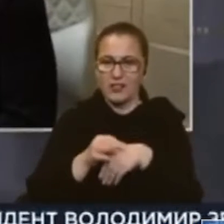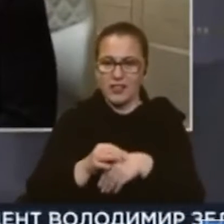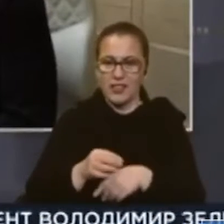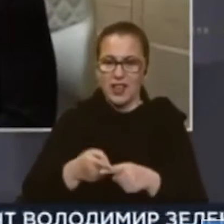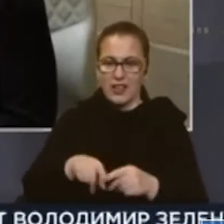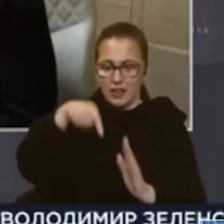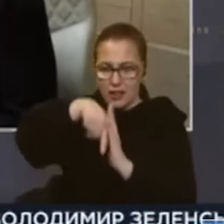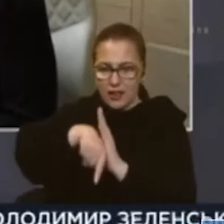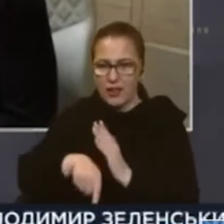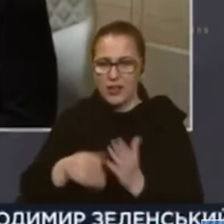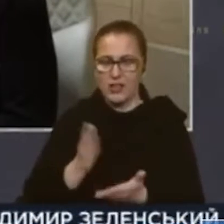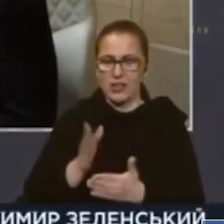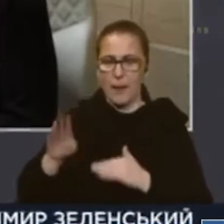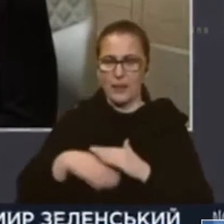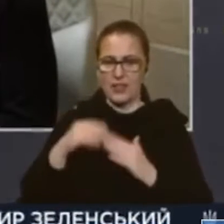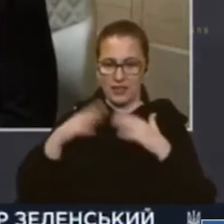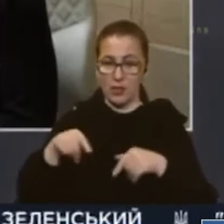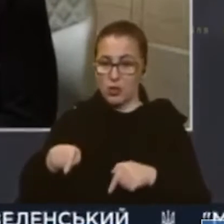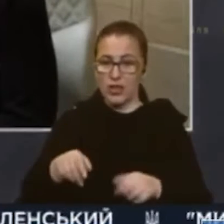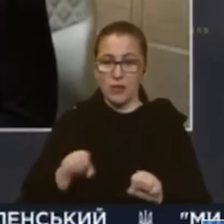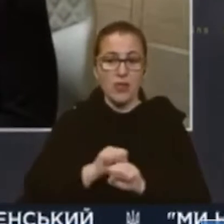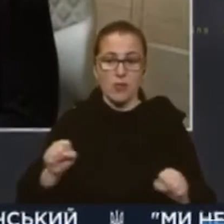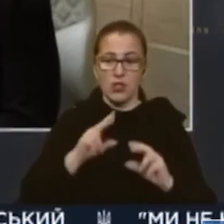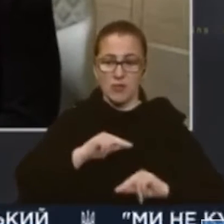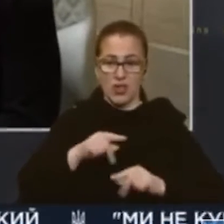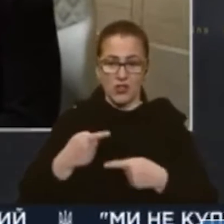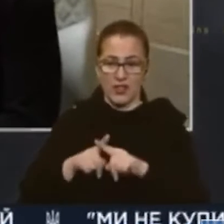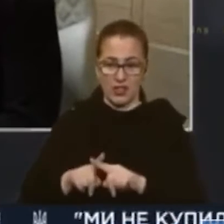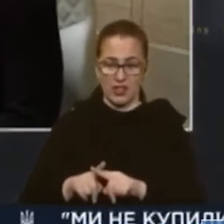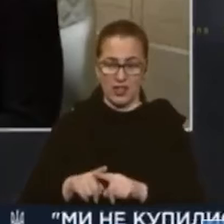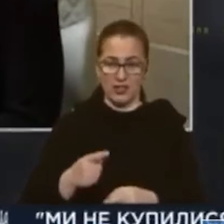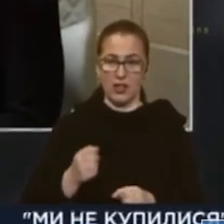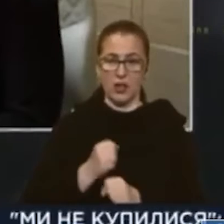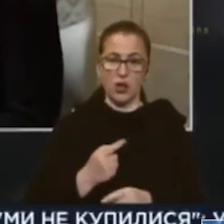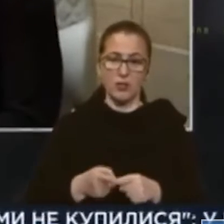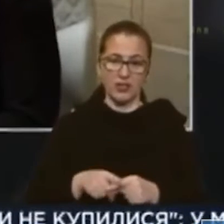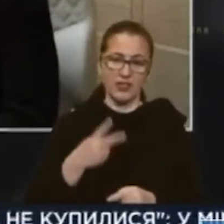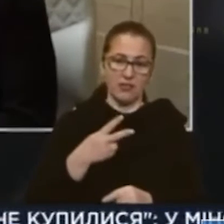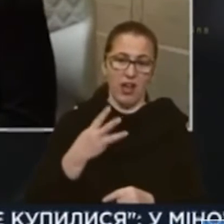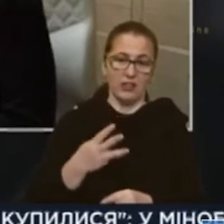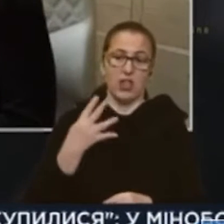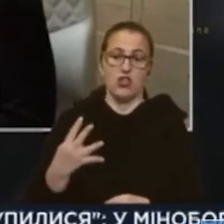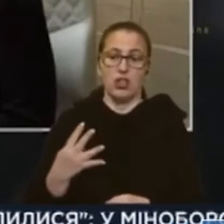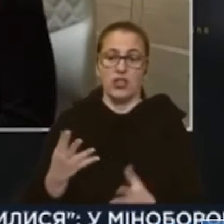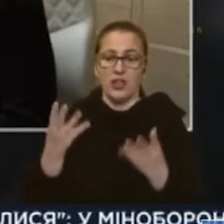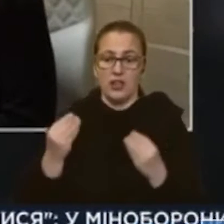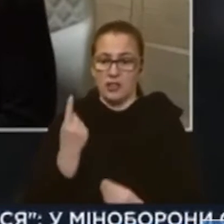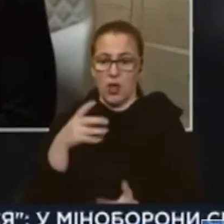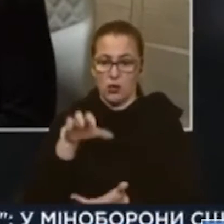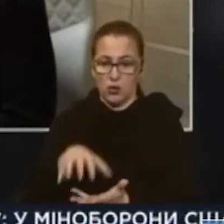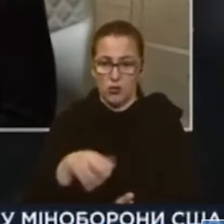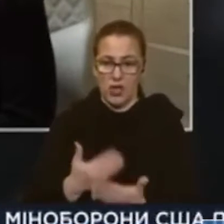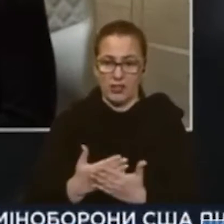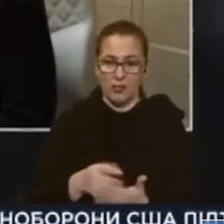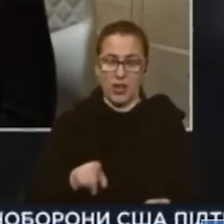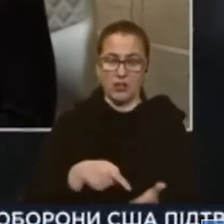під завалами, тому що там не можна працювати технікою. І відбувається це 2-3-4 дні на одному об'єкті. Наприклад,